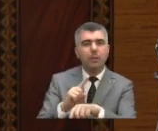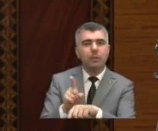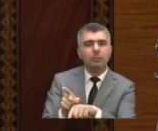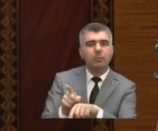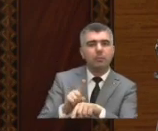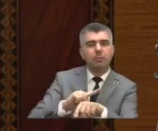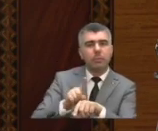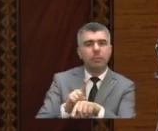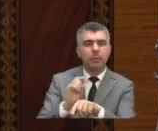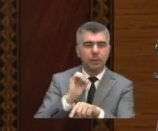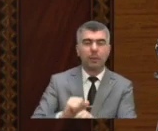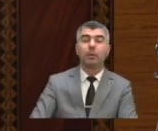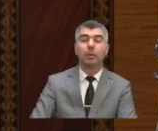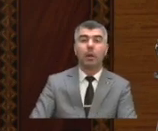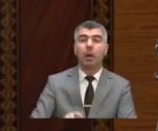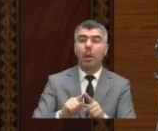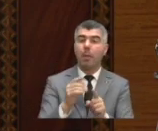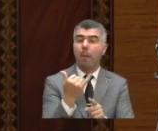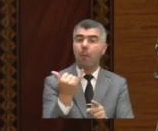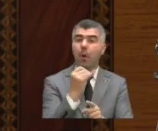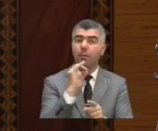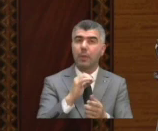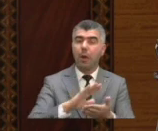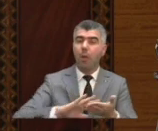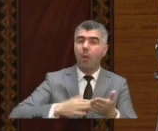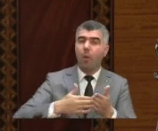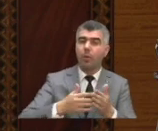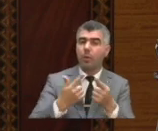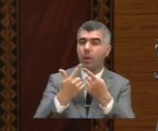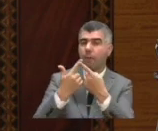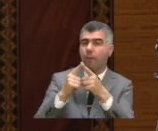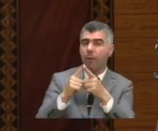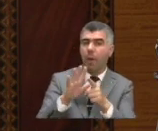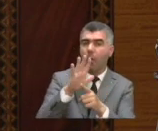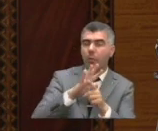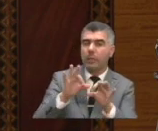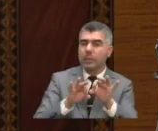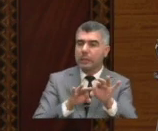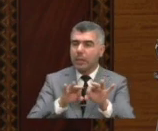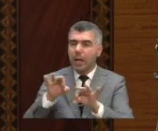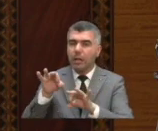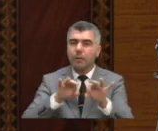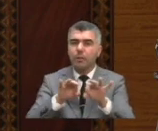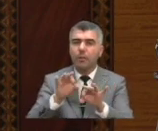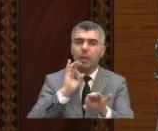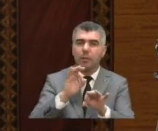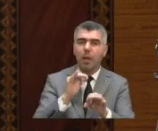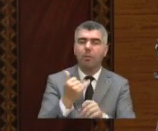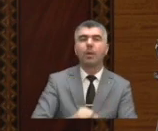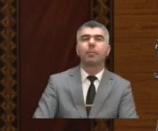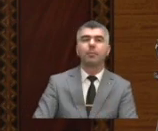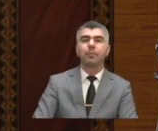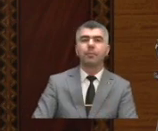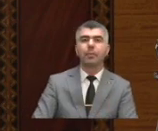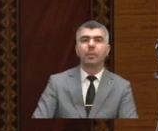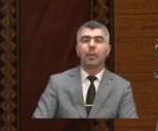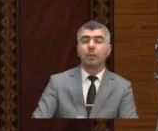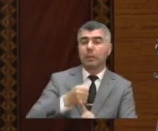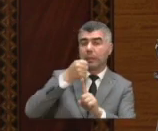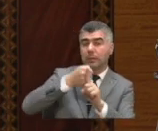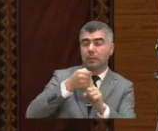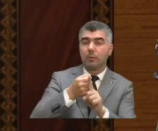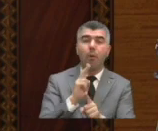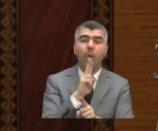2024 اهميه خاصه لتنزيل المخططات المخططات الاستراتيجيه القطاعيه وهكذا ستواصل